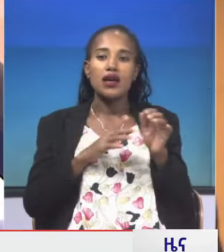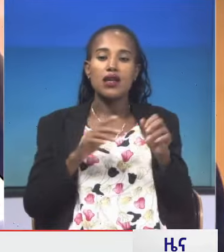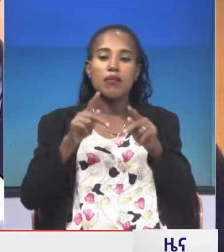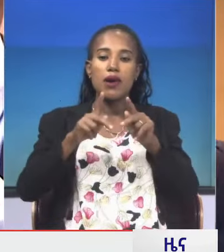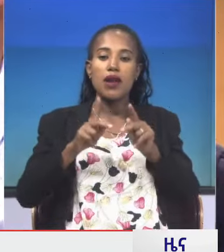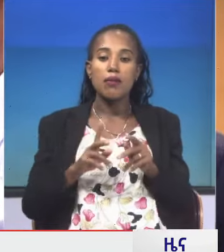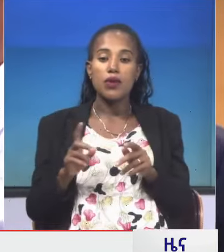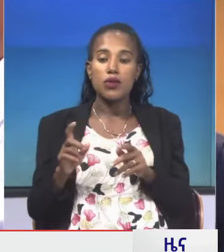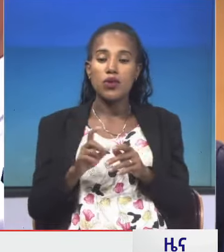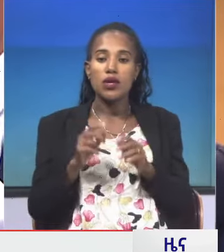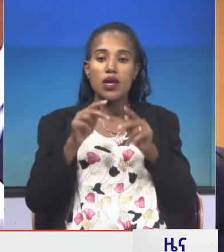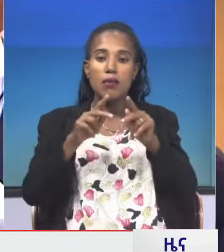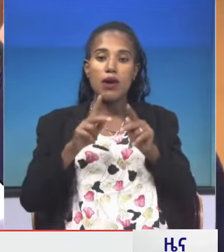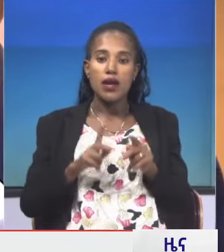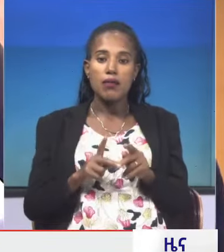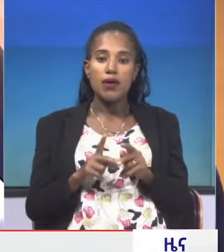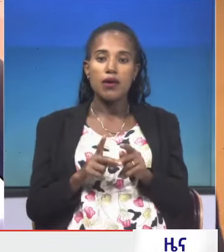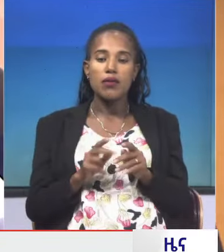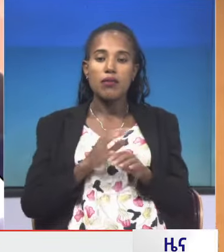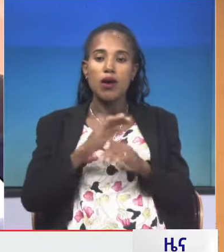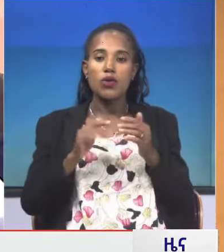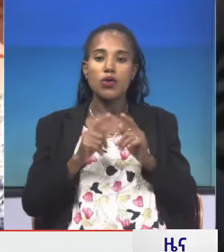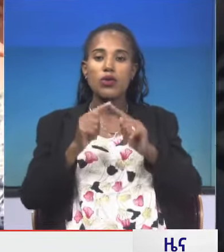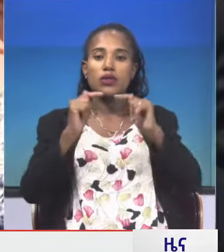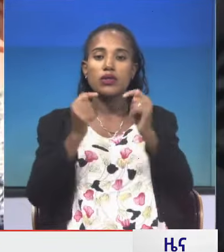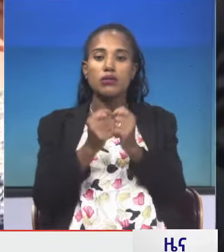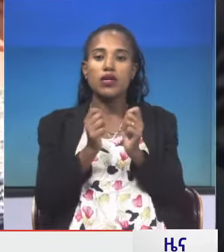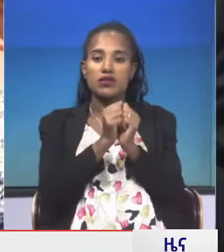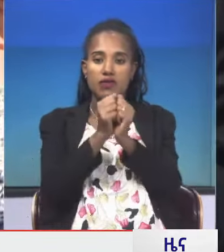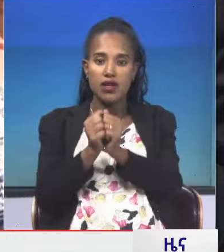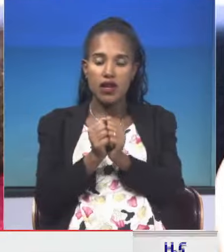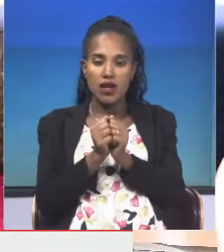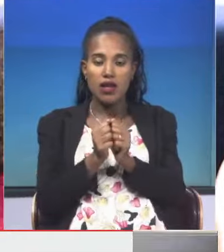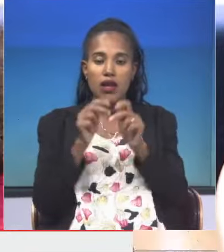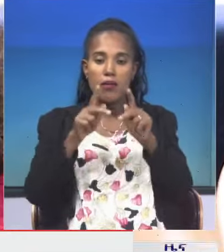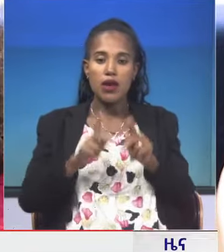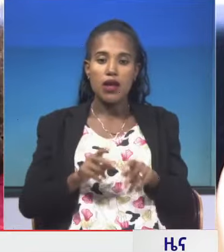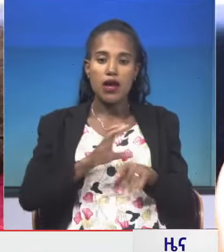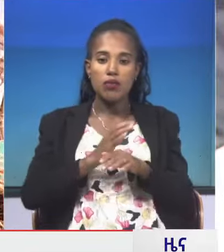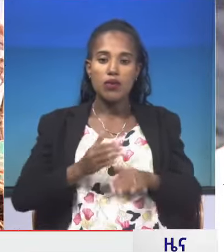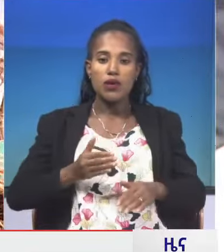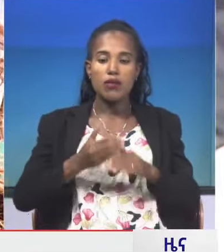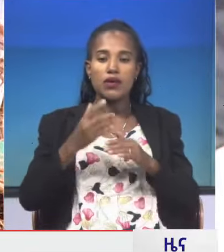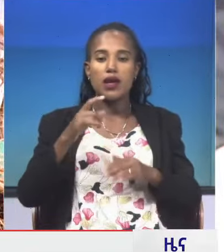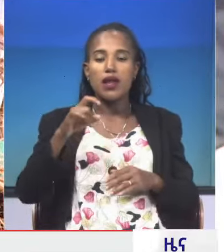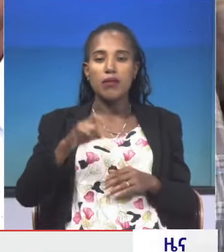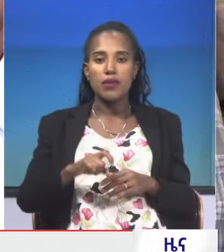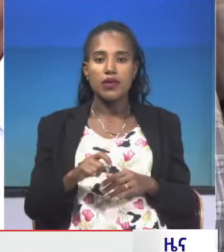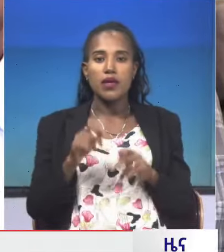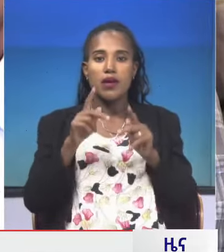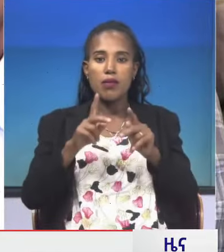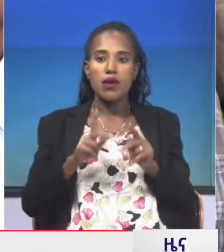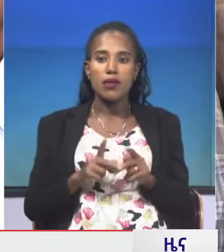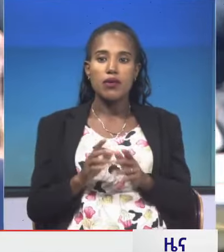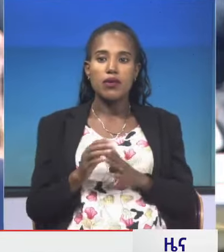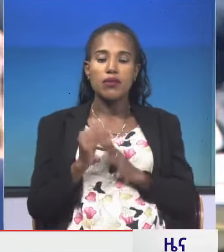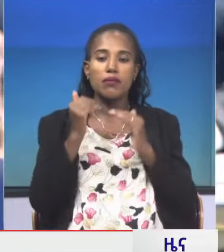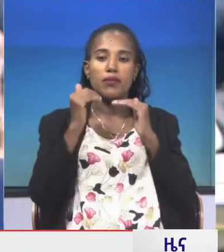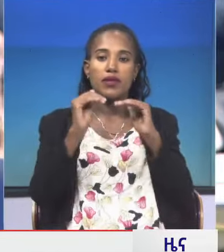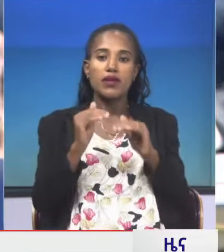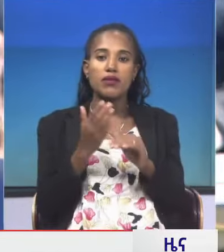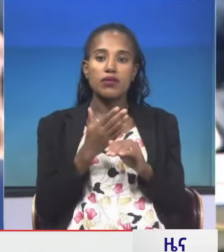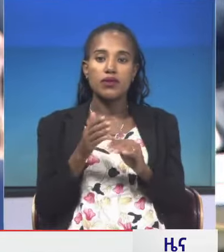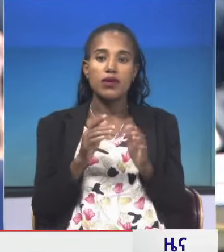ፓርላማ እንዲሆን የፓርላማ ማክሮ ቲም ያስፈልጋል። ፓርላማው አቂሙ መገንባት መቻል አለበት። ፓርላማውን የሚመጥን